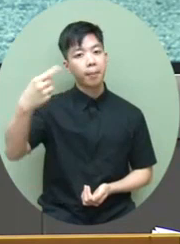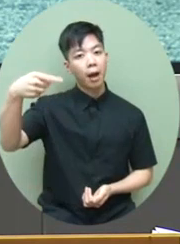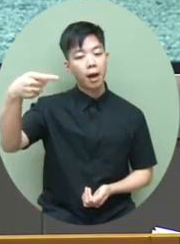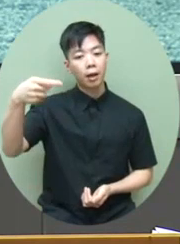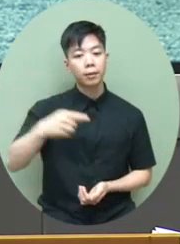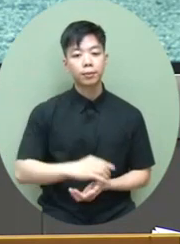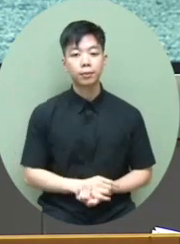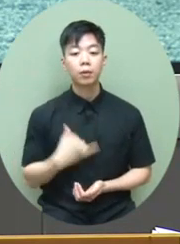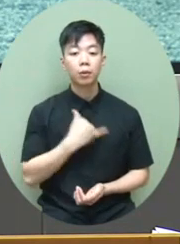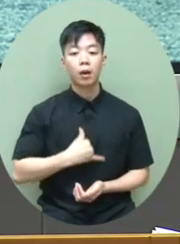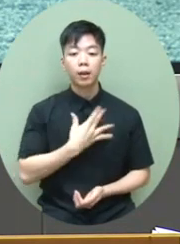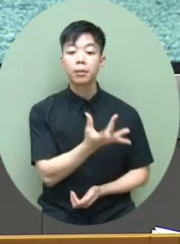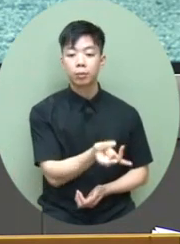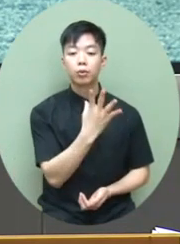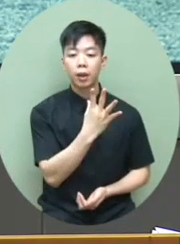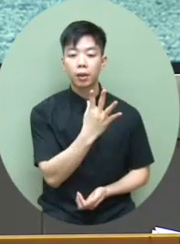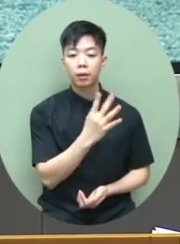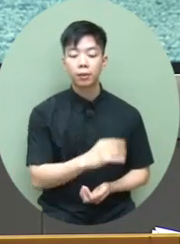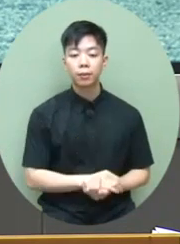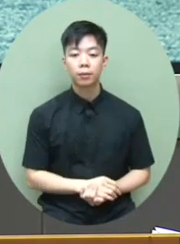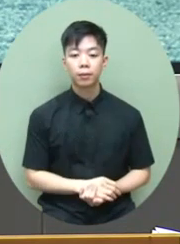係懷疑喺本地嘅